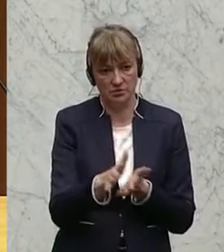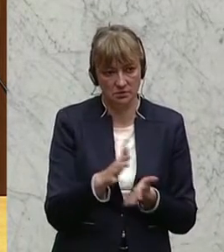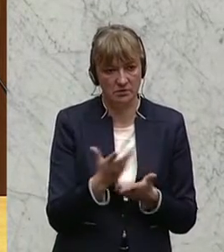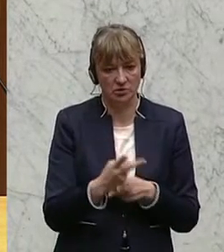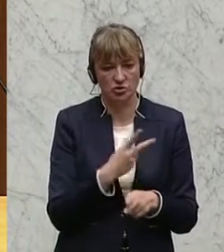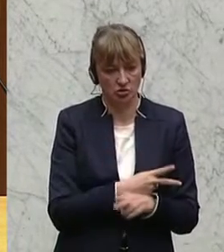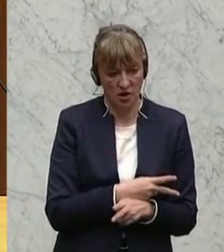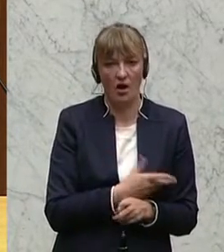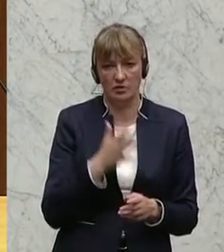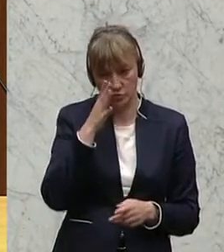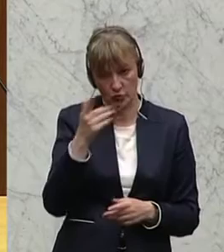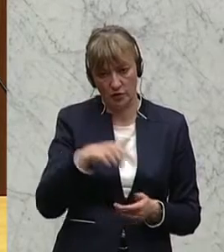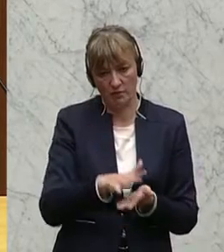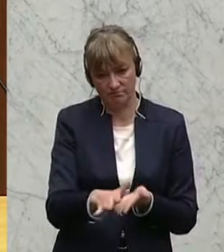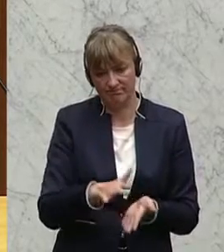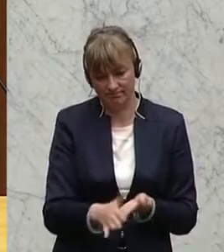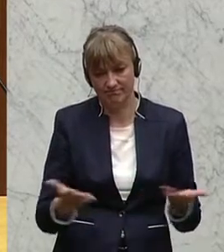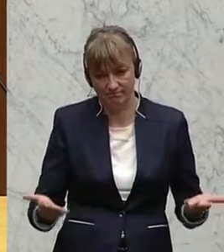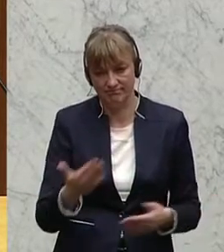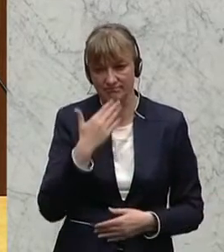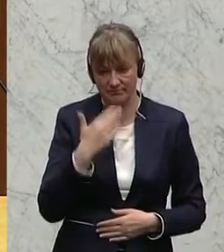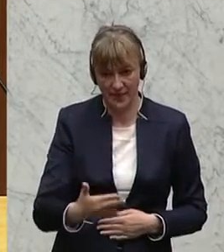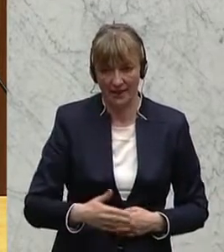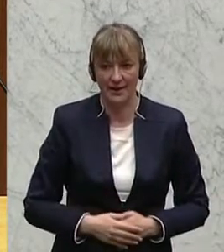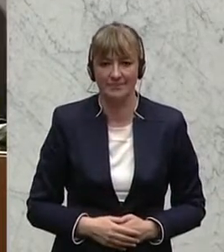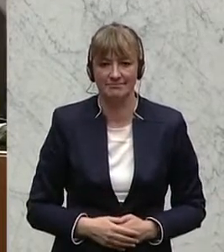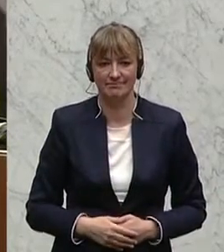den Staat in Zukunft kosten wird. Danke.